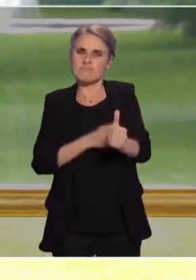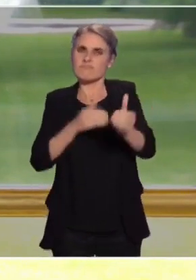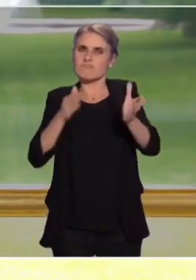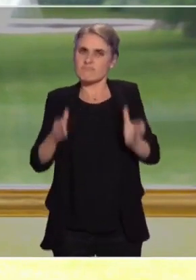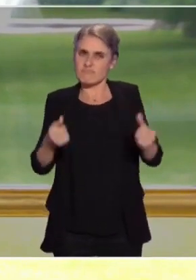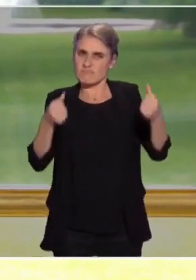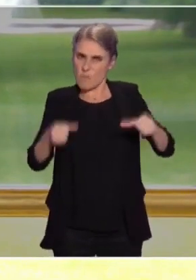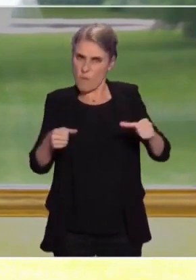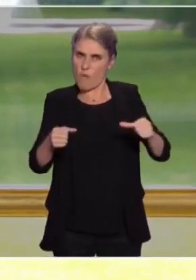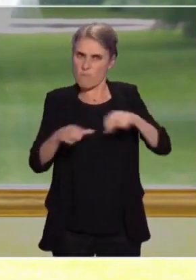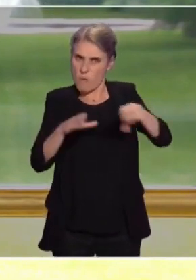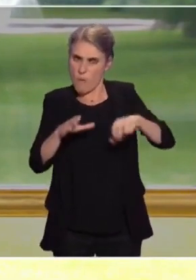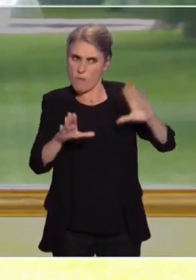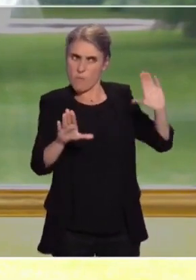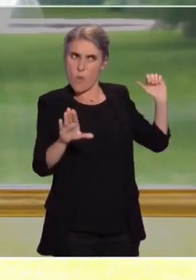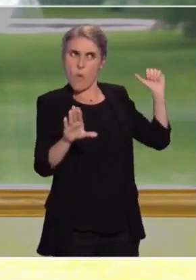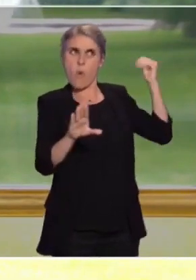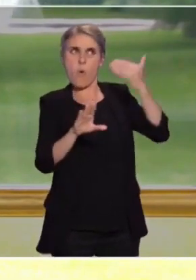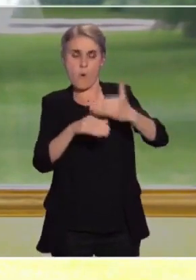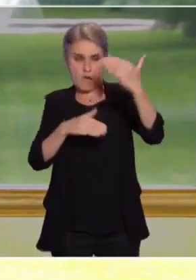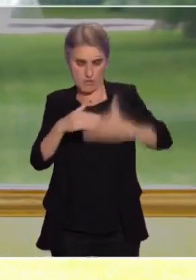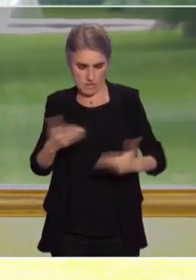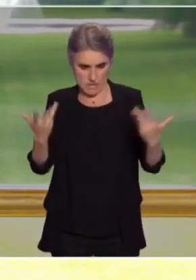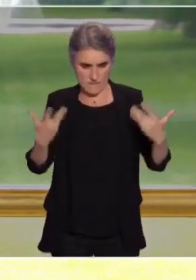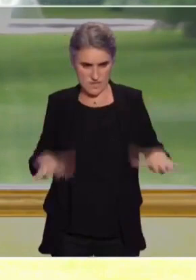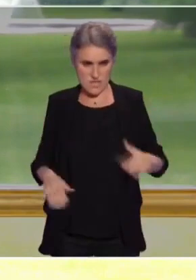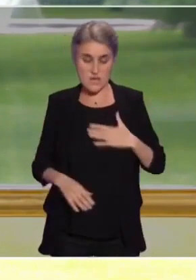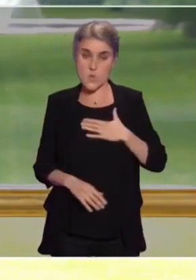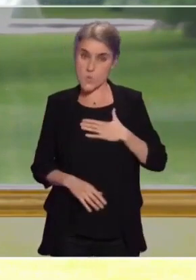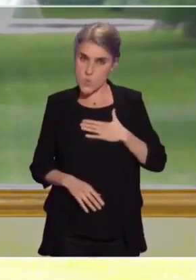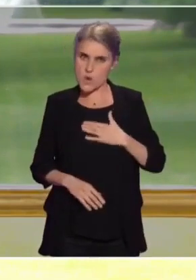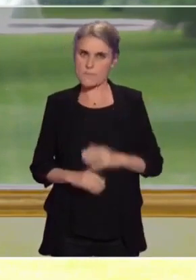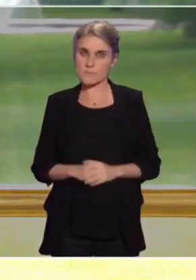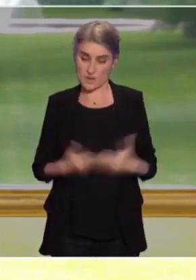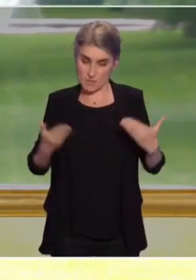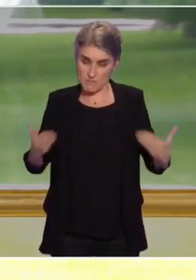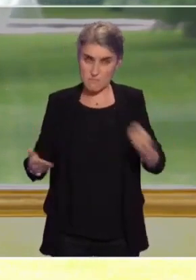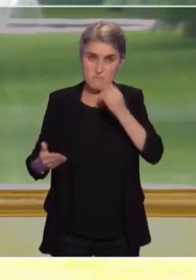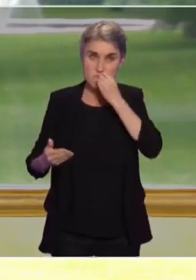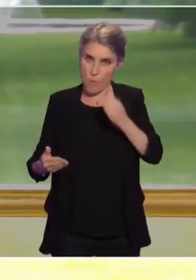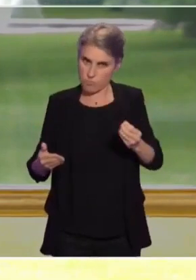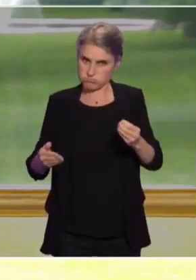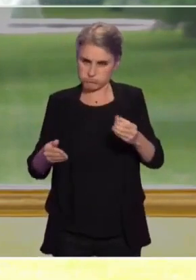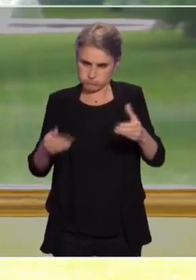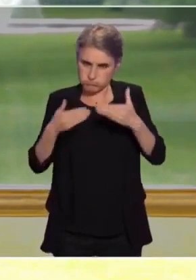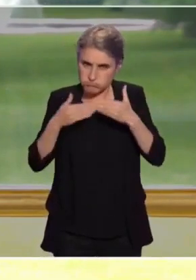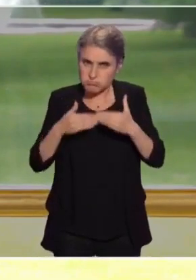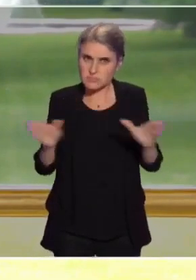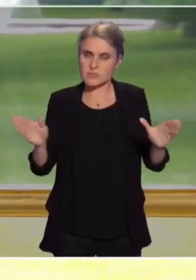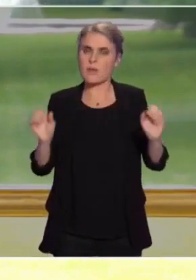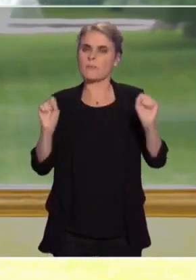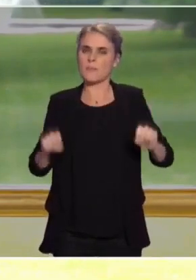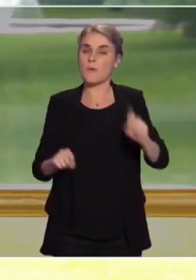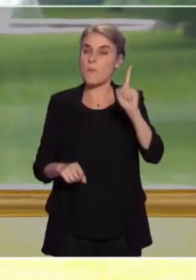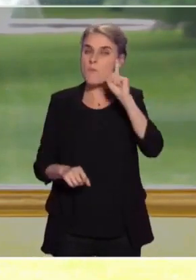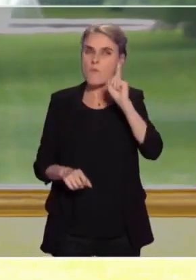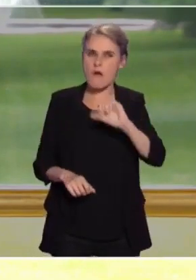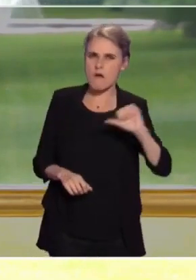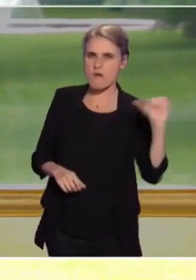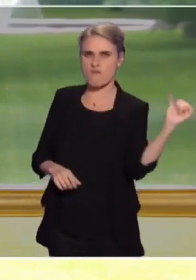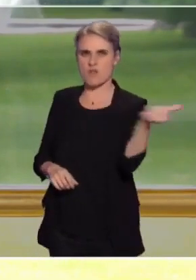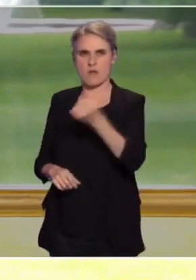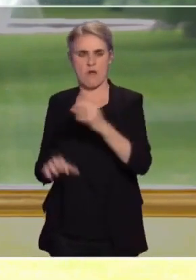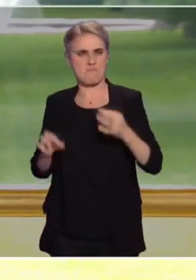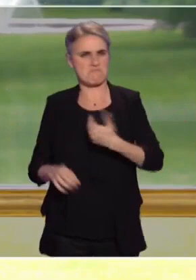évidence si nous pouvons rouvrir le pays c'est parce qu'à chaque étape de l'épidémie chacun a